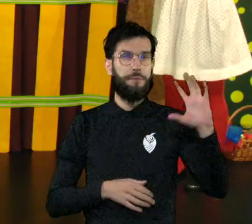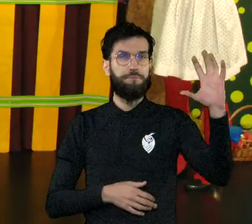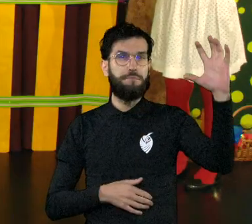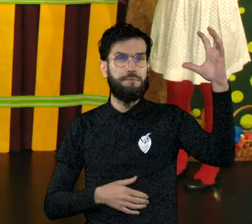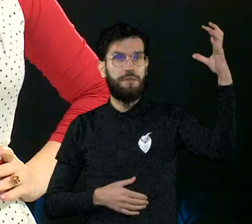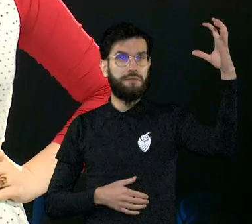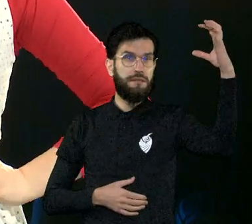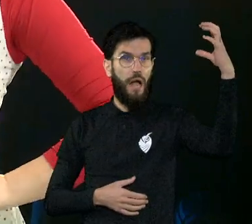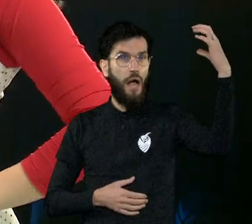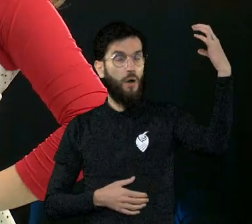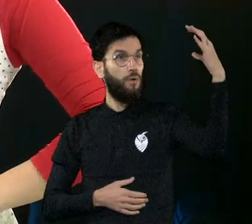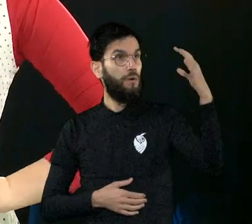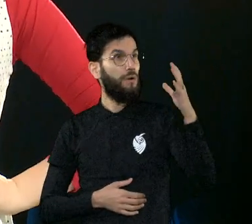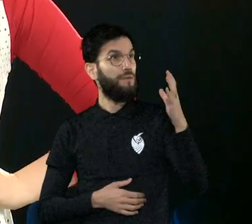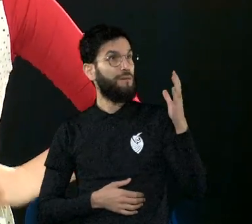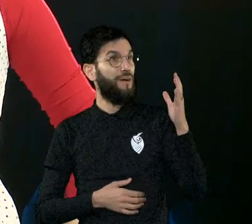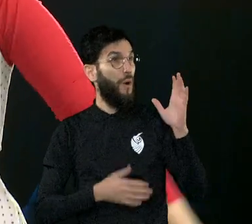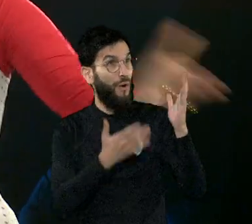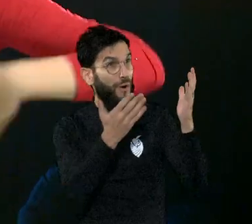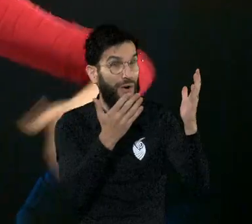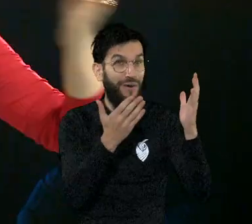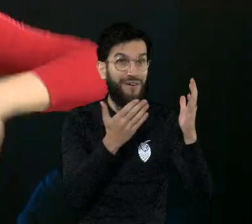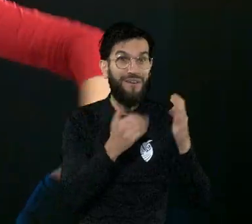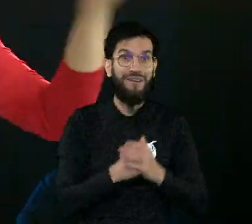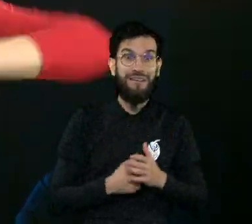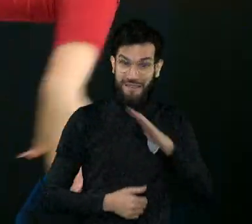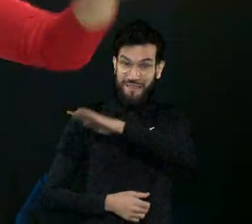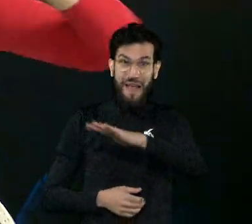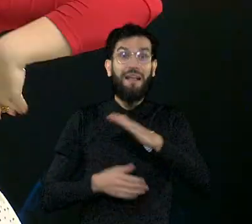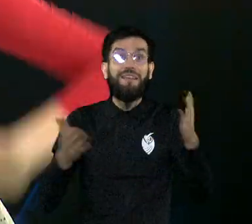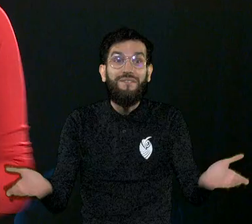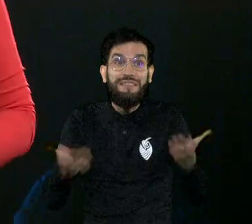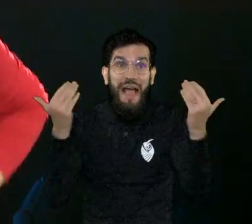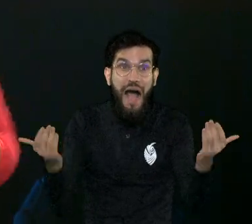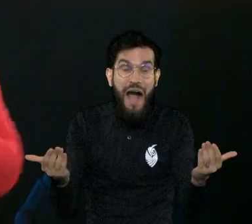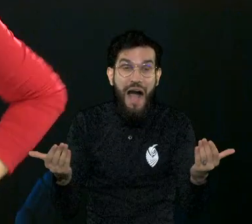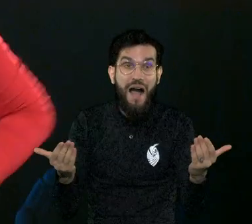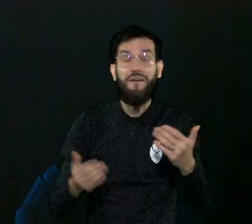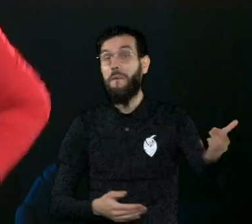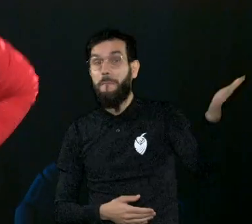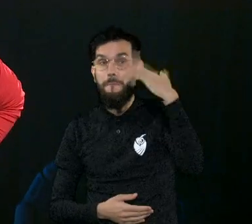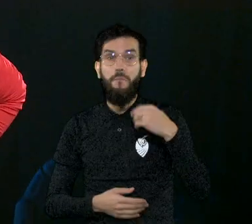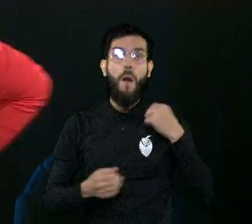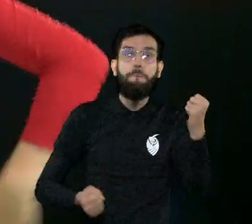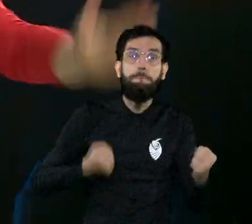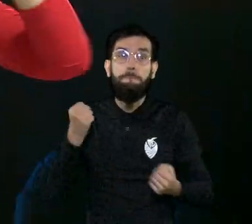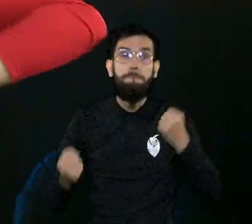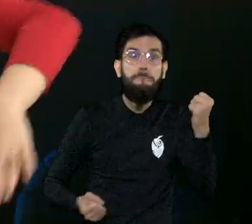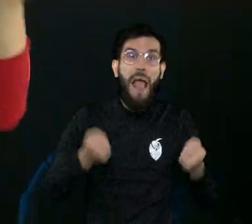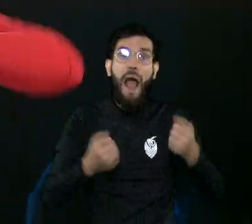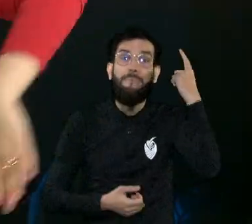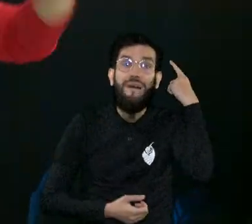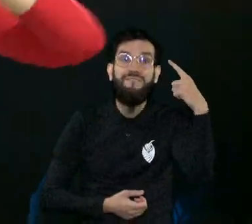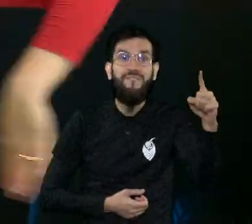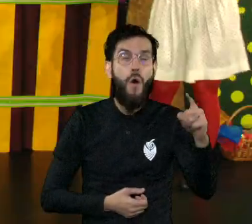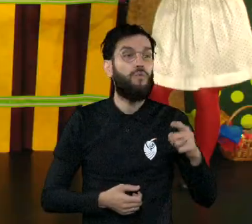svet zavolalo. Vstávaj, deti, poďte von, pobehať si na náš dvor.